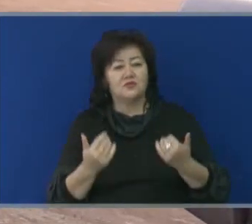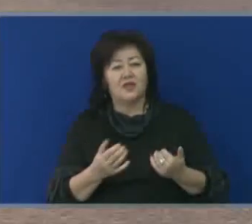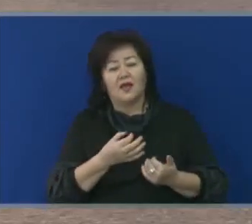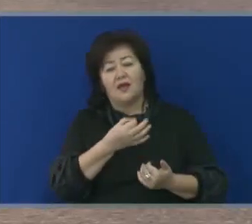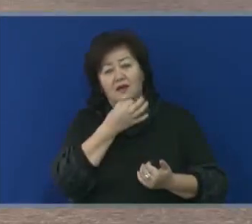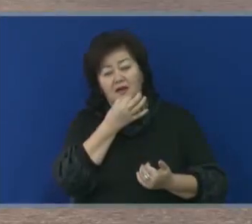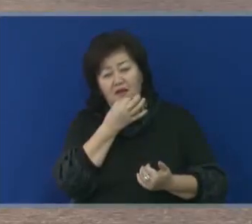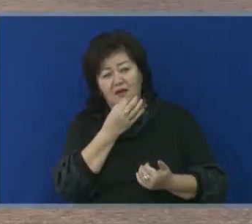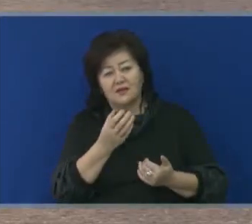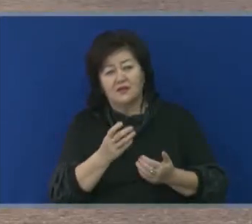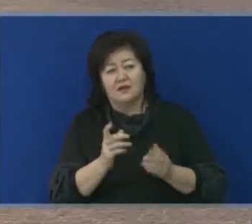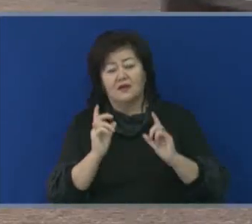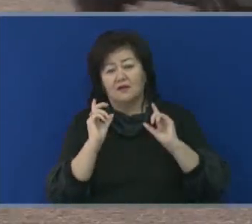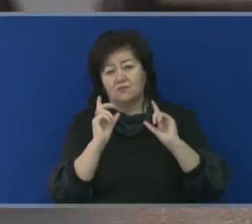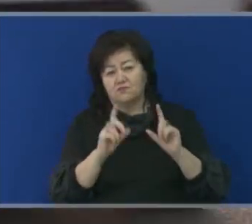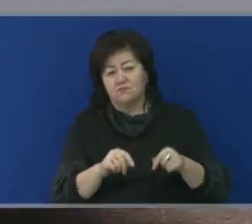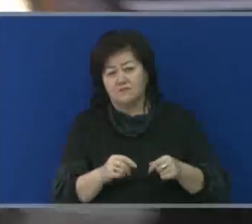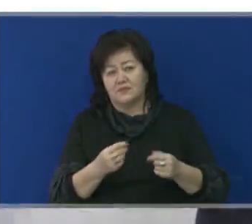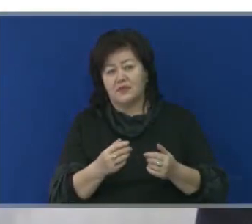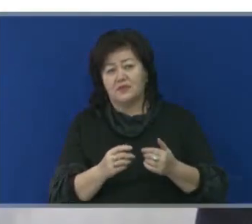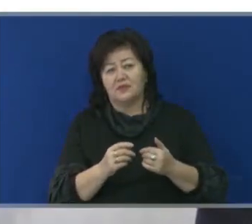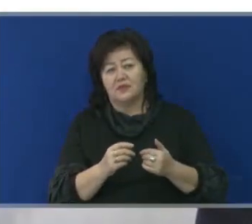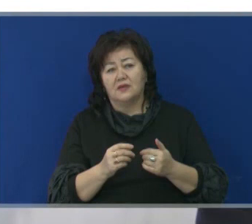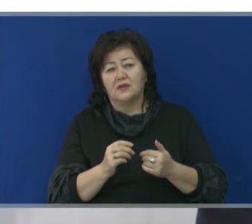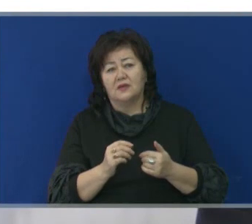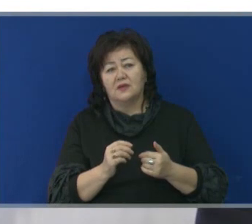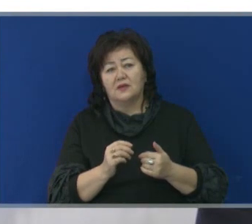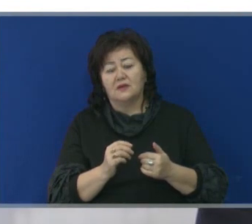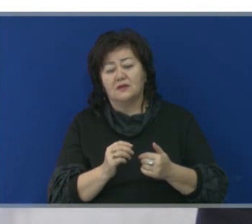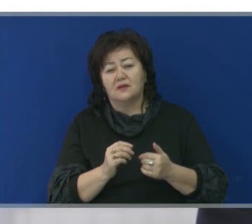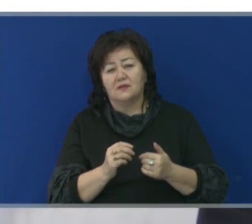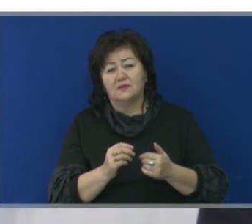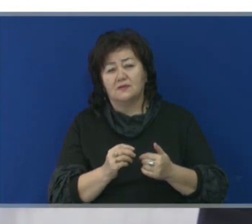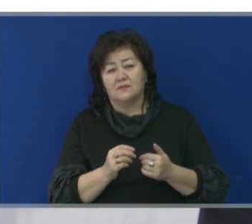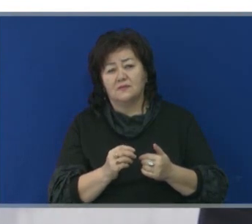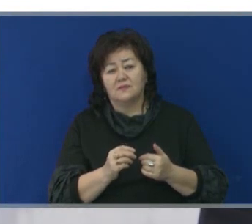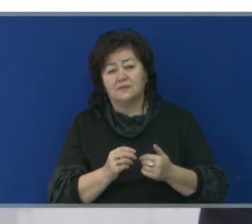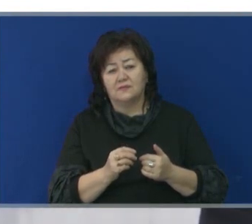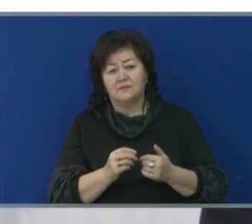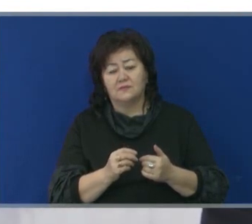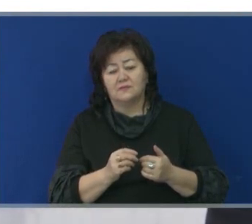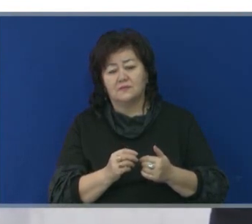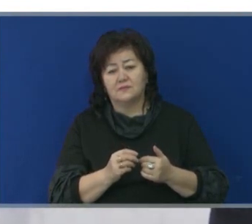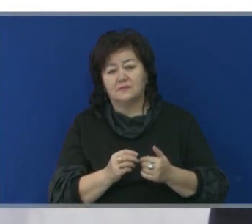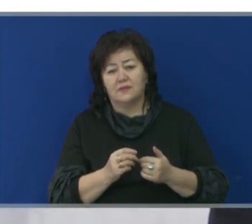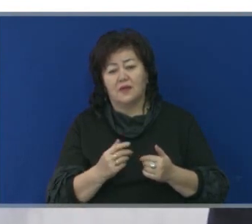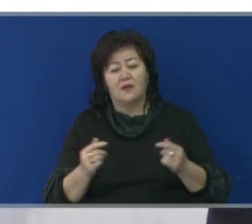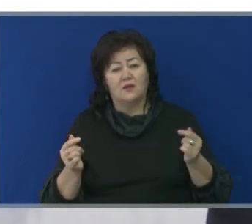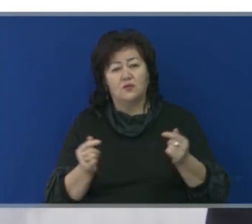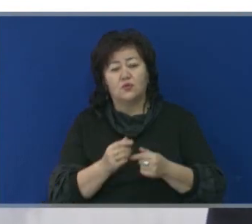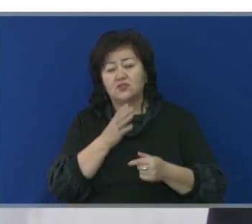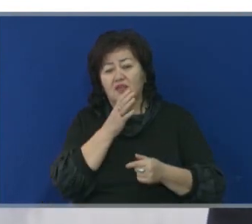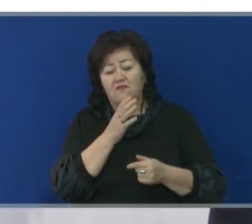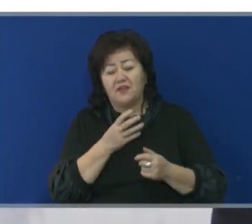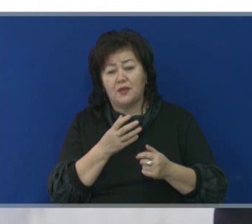схода с линии автобусов жителям трудно передвигаться по городу. У нас проблемы. Люди утром не могут приехать вовремя на работу,